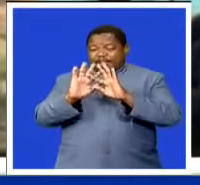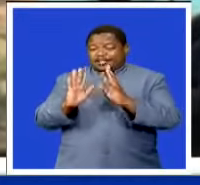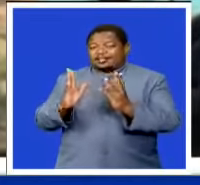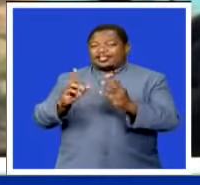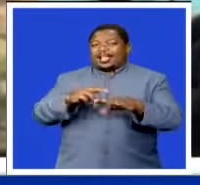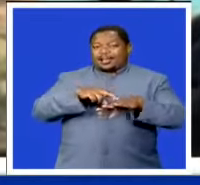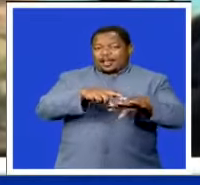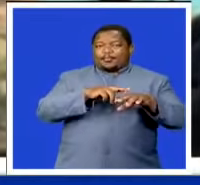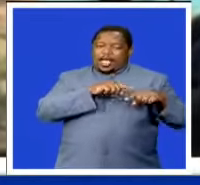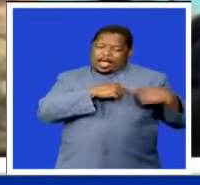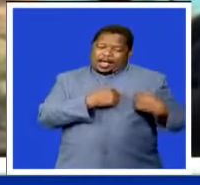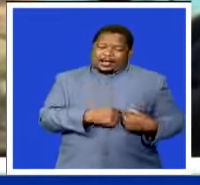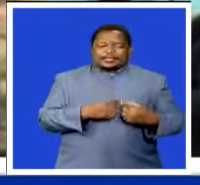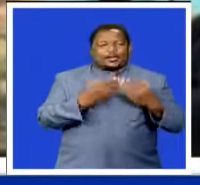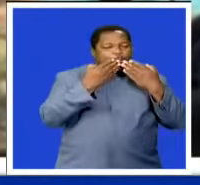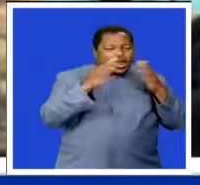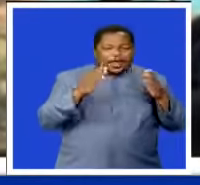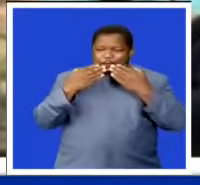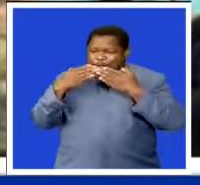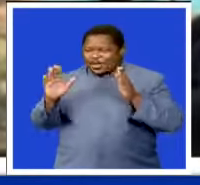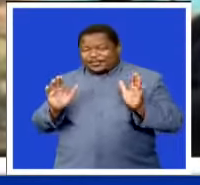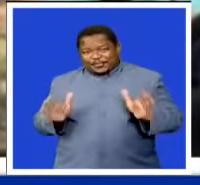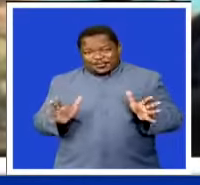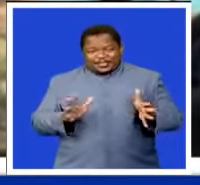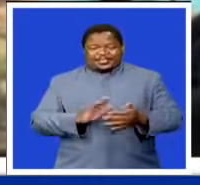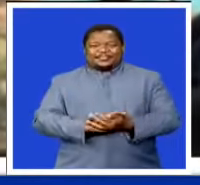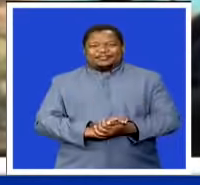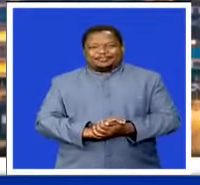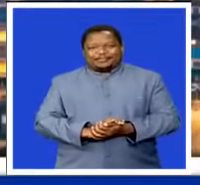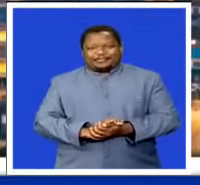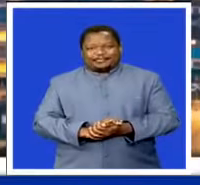Mlangeni Titfo Mbengiyane Msibi emhlambanyathi.